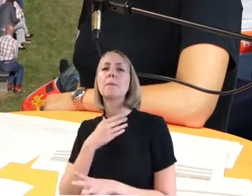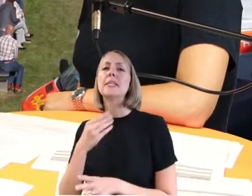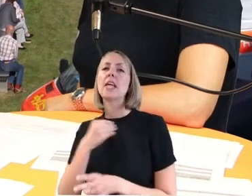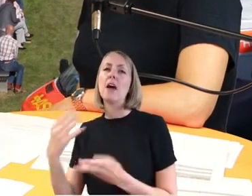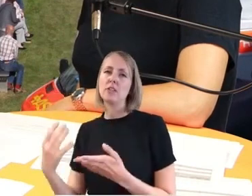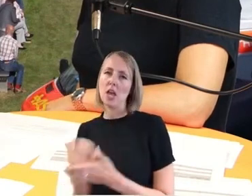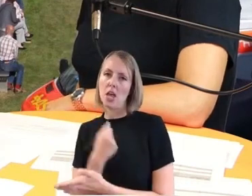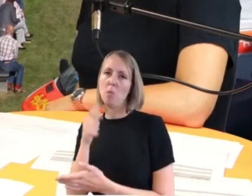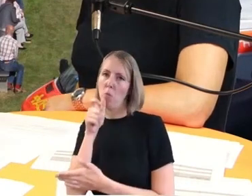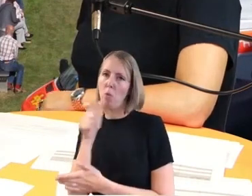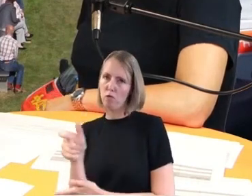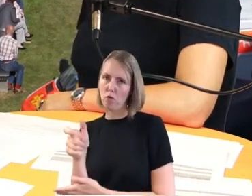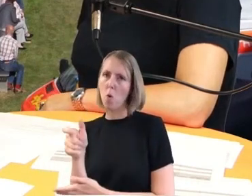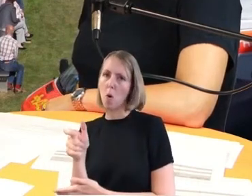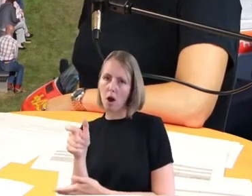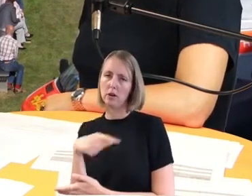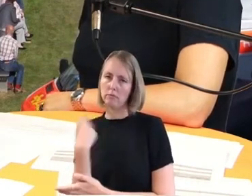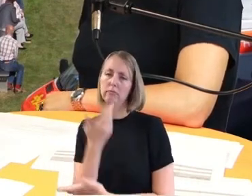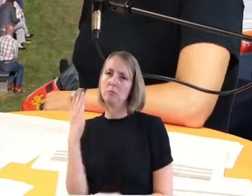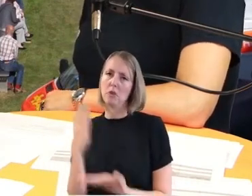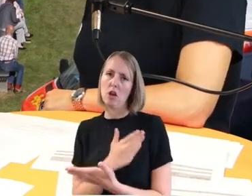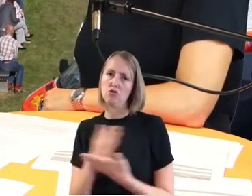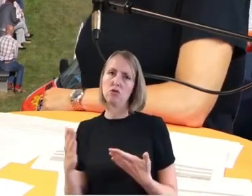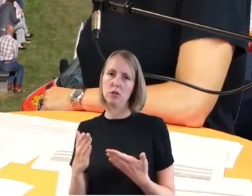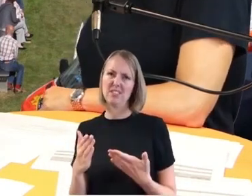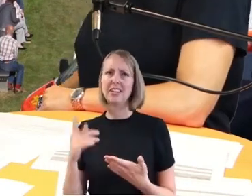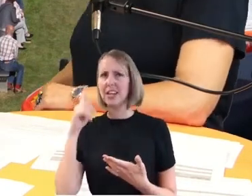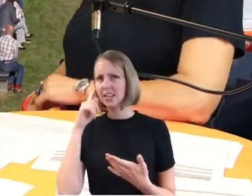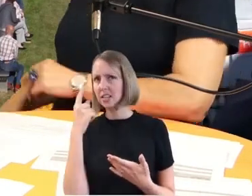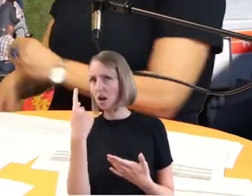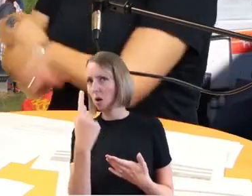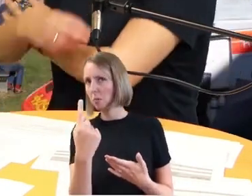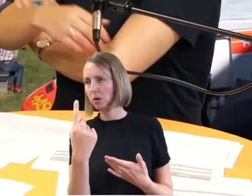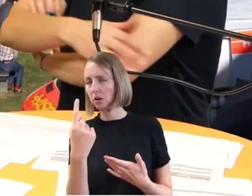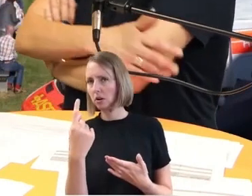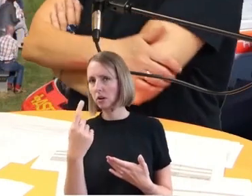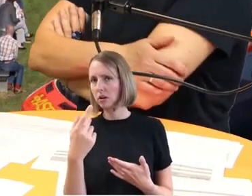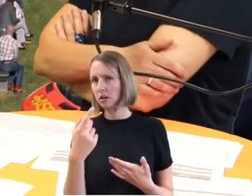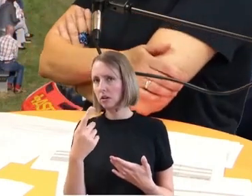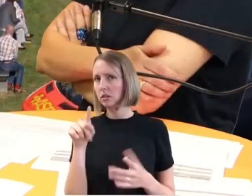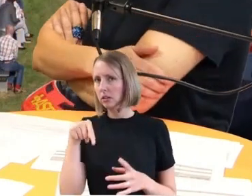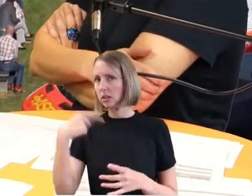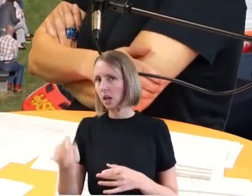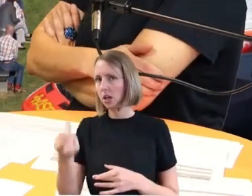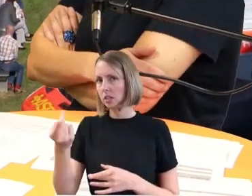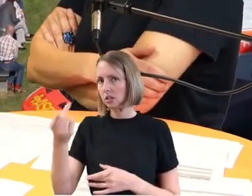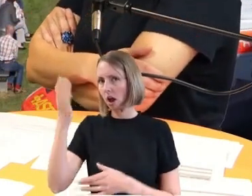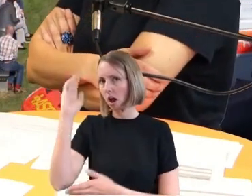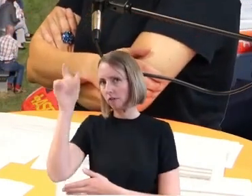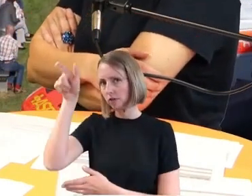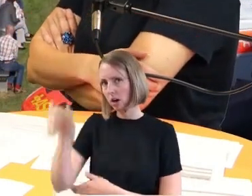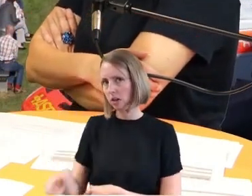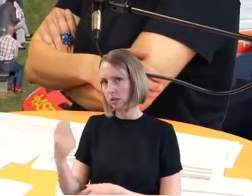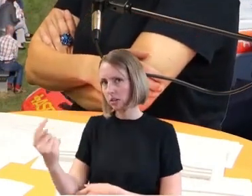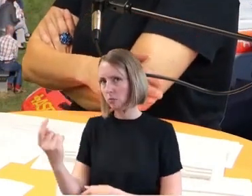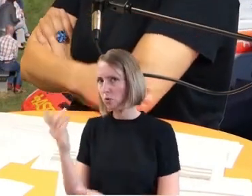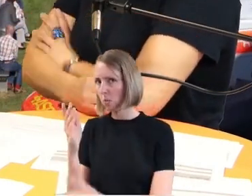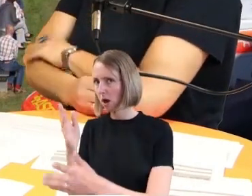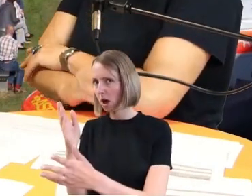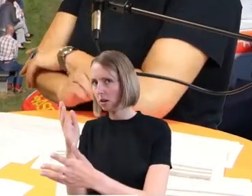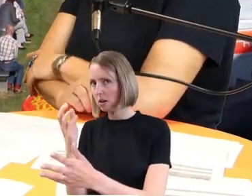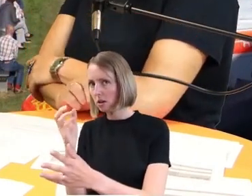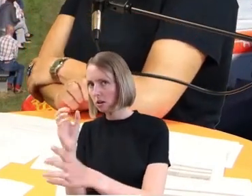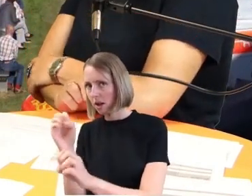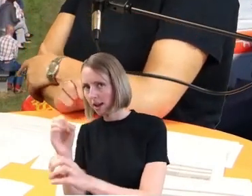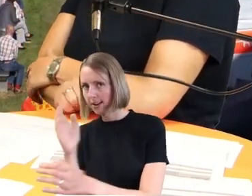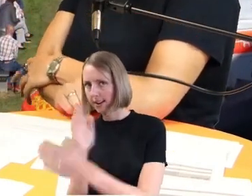konsentiert. Und ich gehe davon aus, aber da möchte ich meinem Nachbarreferat nicht vorgreifen, dass in